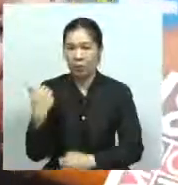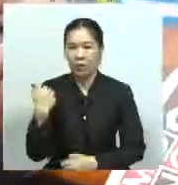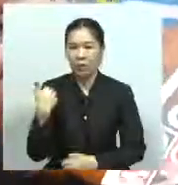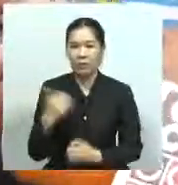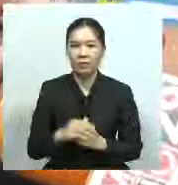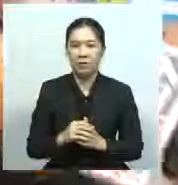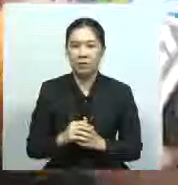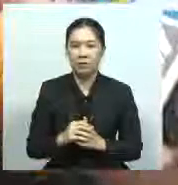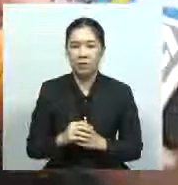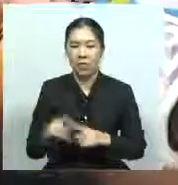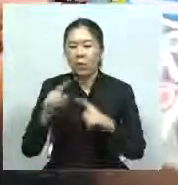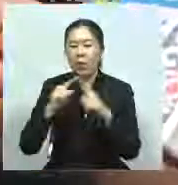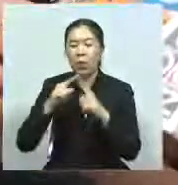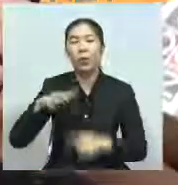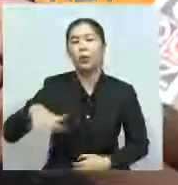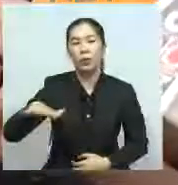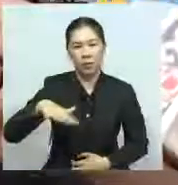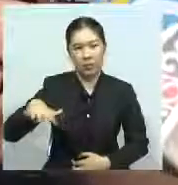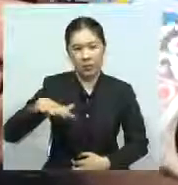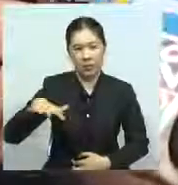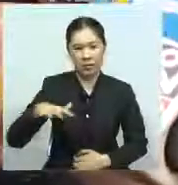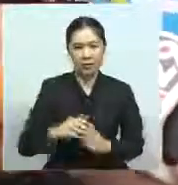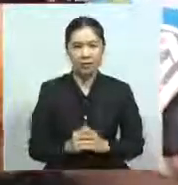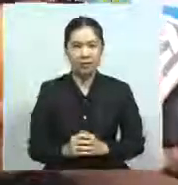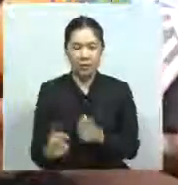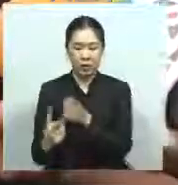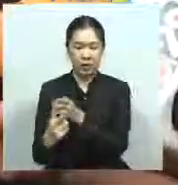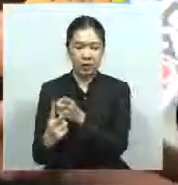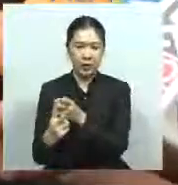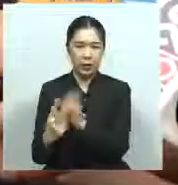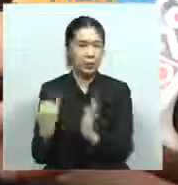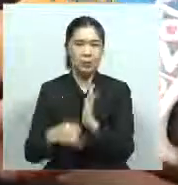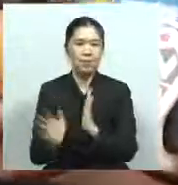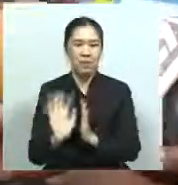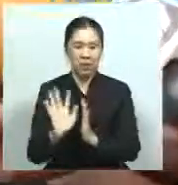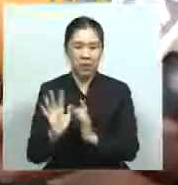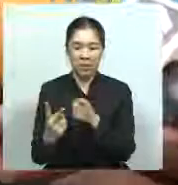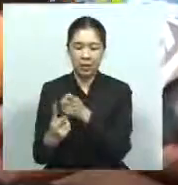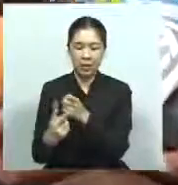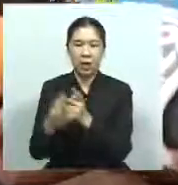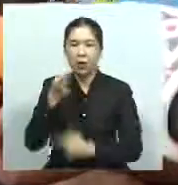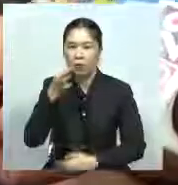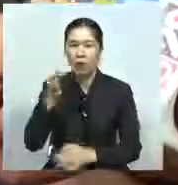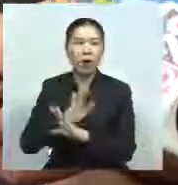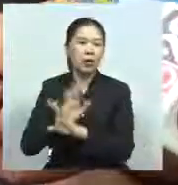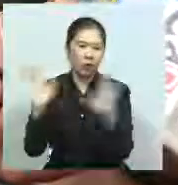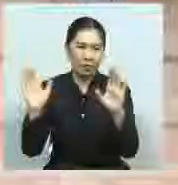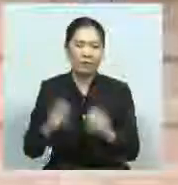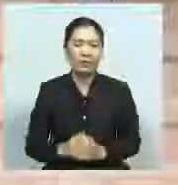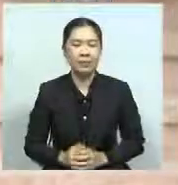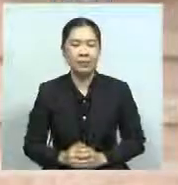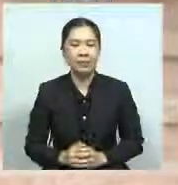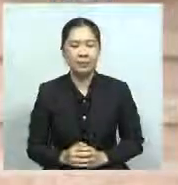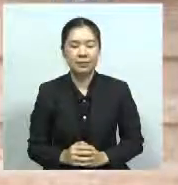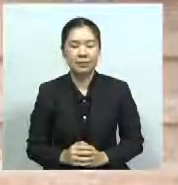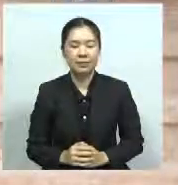ค่พูดคุยกันโดยทั่วไปนะครับจำเลยที่2จึงไม่มีความผิดยกฟ้องในส่วนของนายยงนะครับ